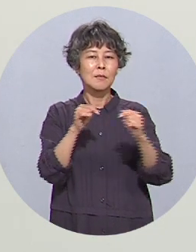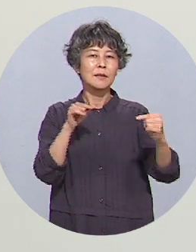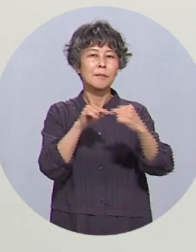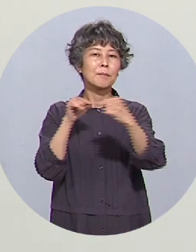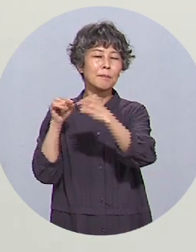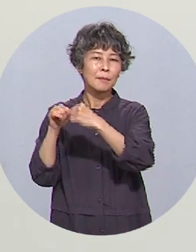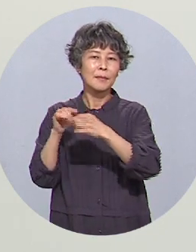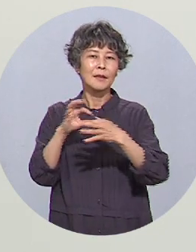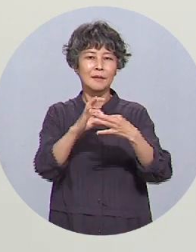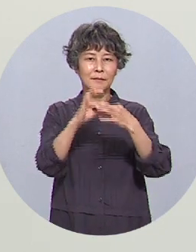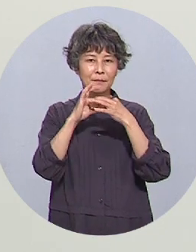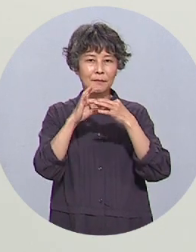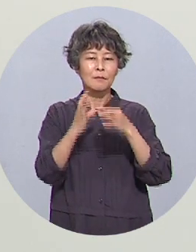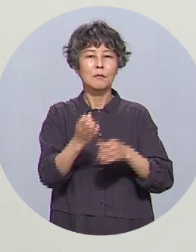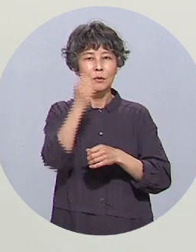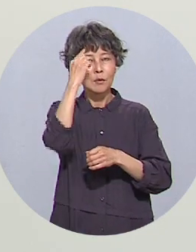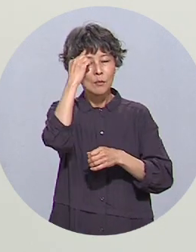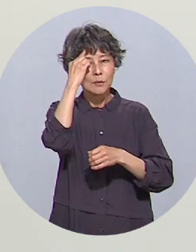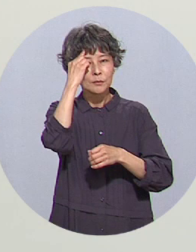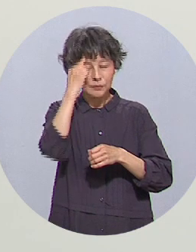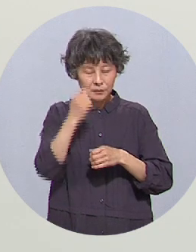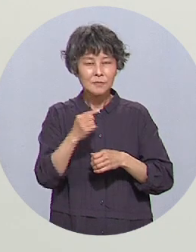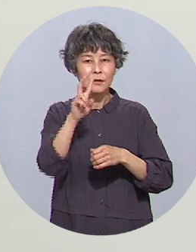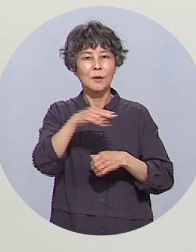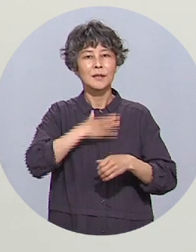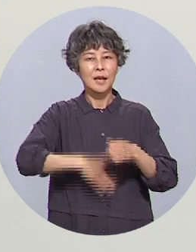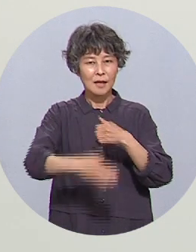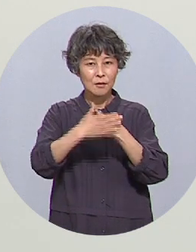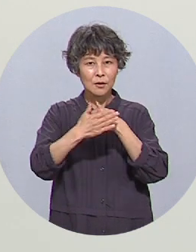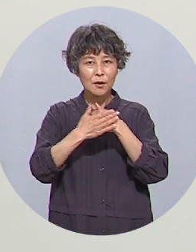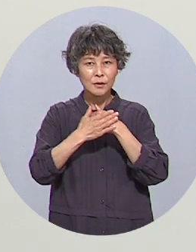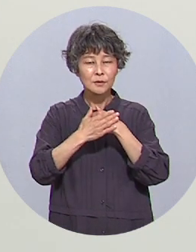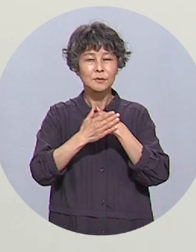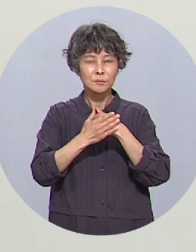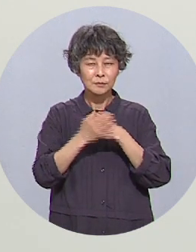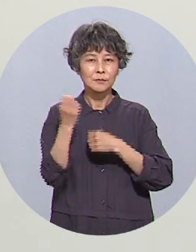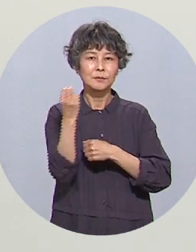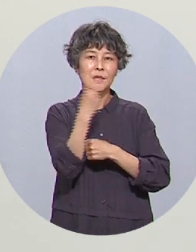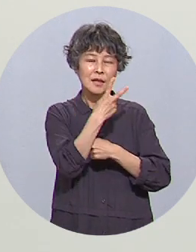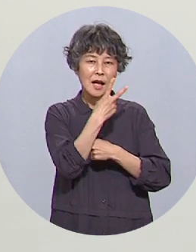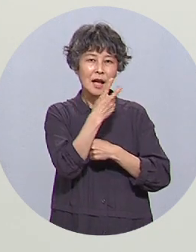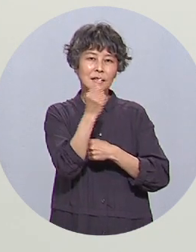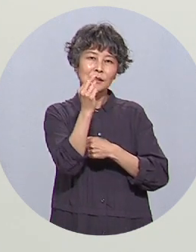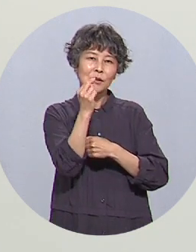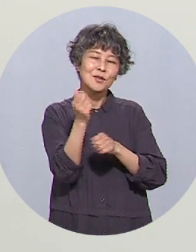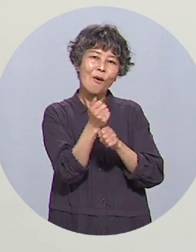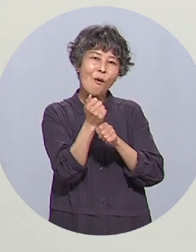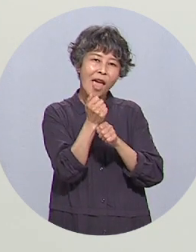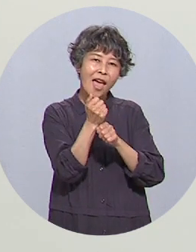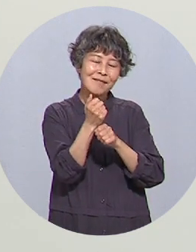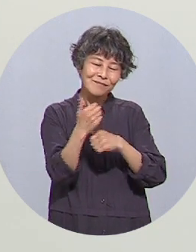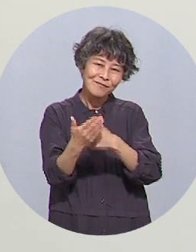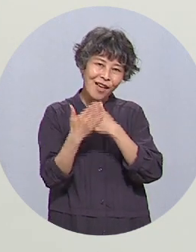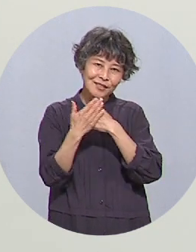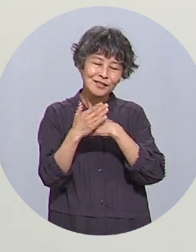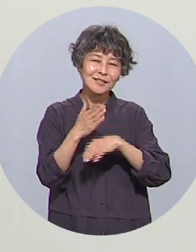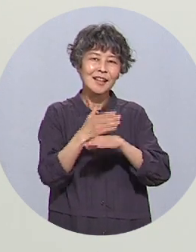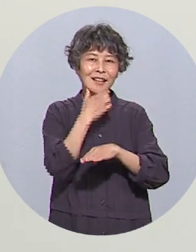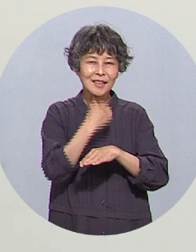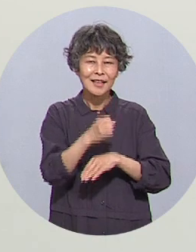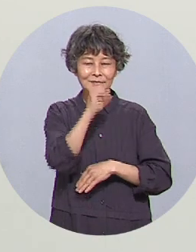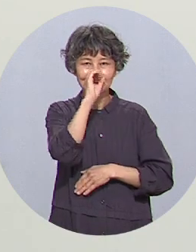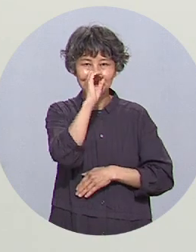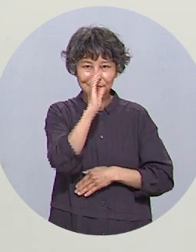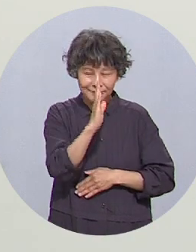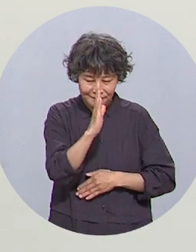わっていくことになると思いますが、どうかその時はご理解とご協力、また少しの応援をいただければありがたいです。よろし